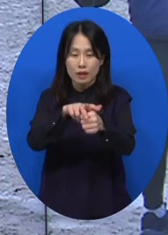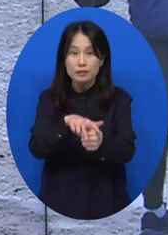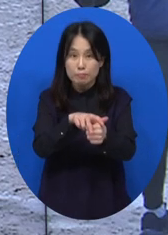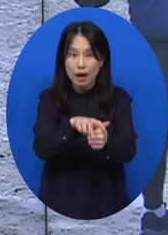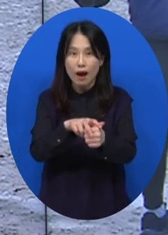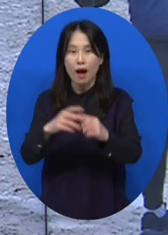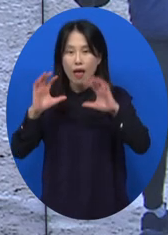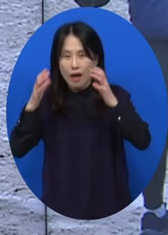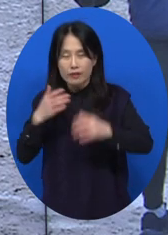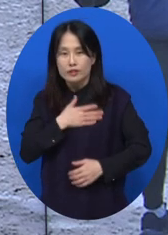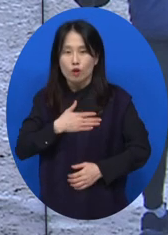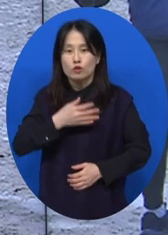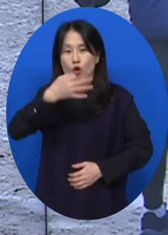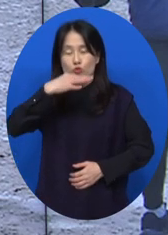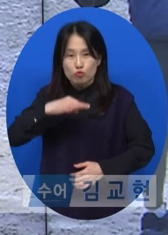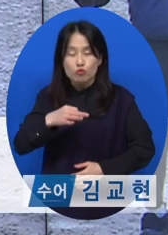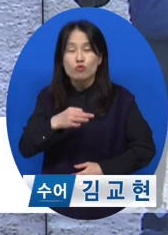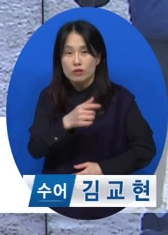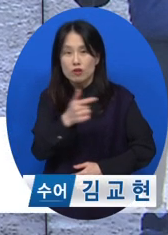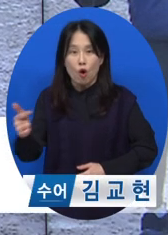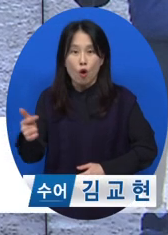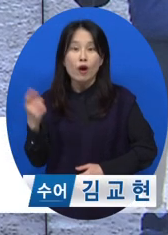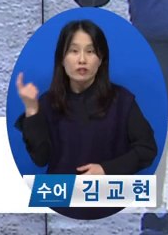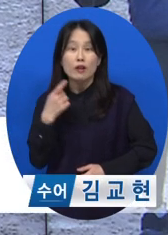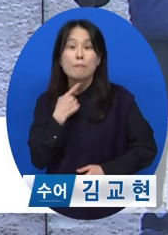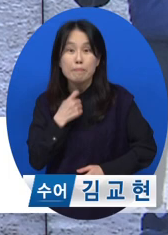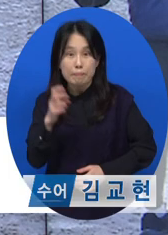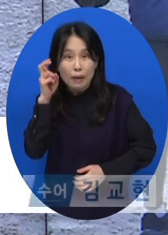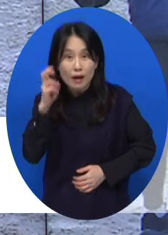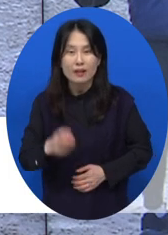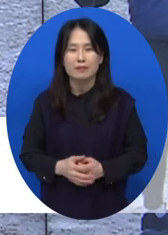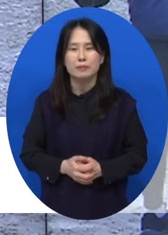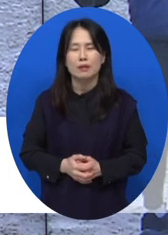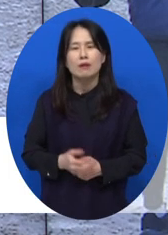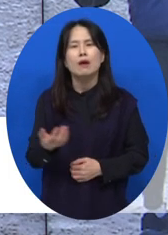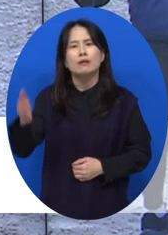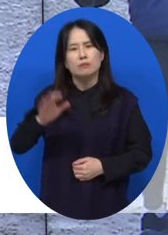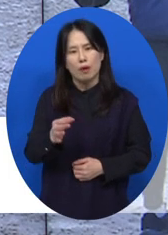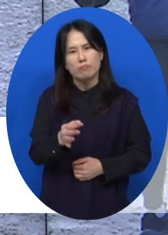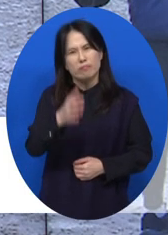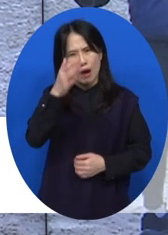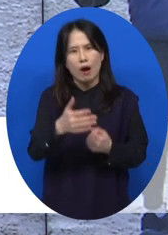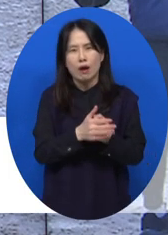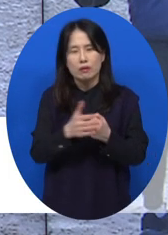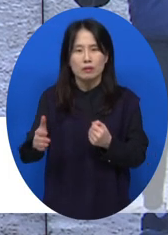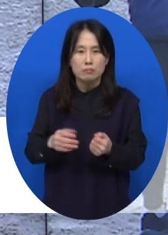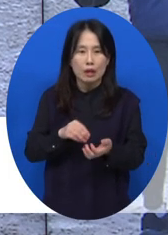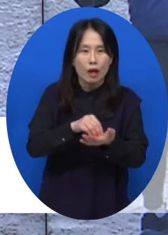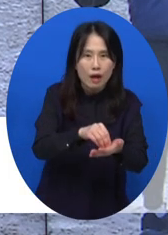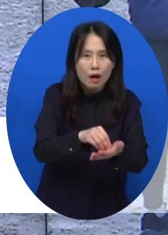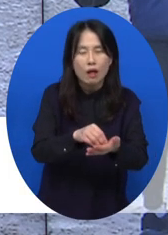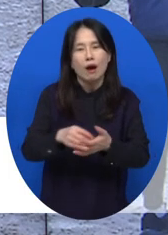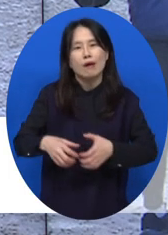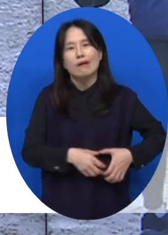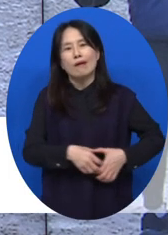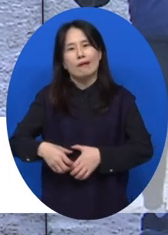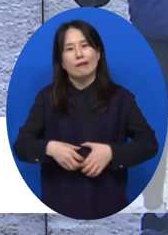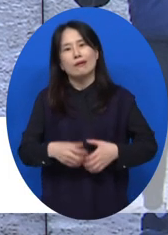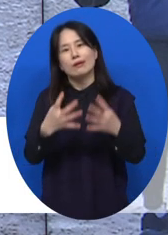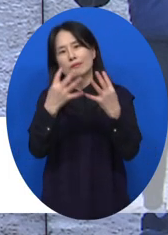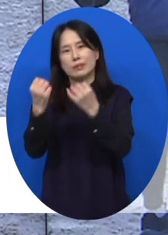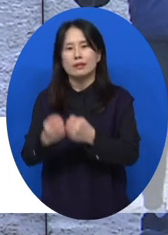승마가 아이들 정서 교육에 좋다는 말 들어보셨을 겁니다 하지만 만만치 않은 비용 때문에 망설이시는 분들도 많으셨을